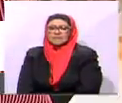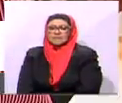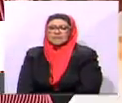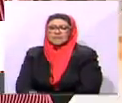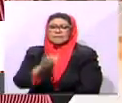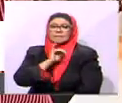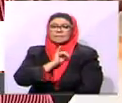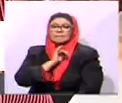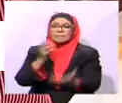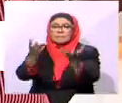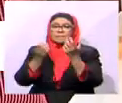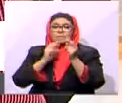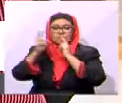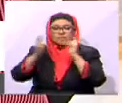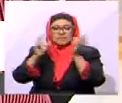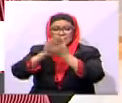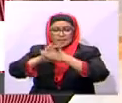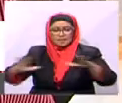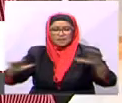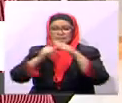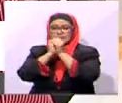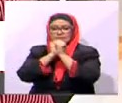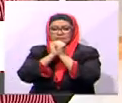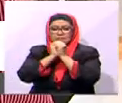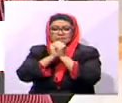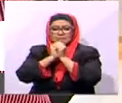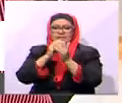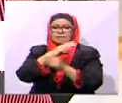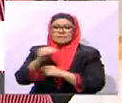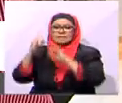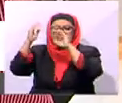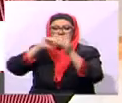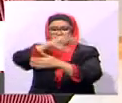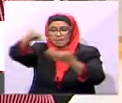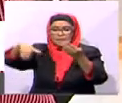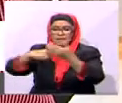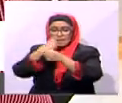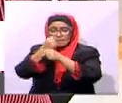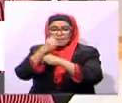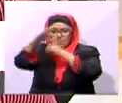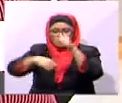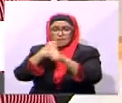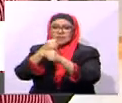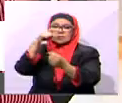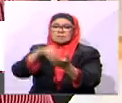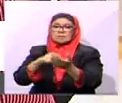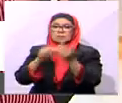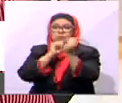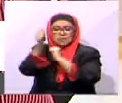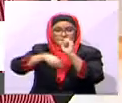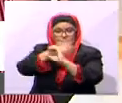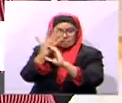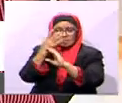Saya ingin mengucapkan selamat tahun baru Cina dan semoga tahun ini di mana Sukan Commonwealth dan Sukan Asia turut